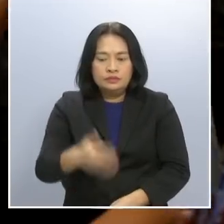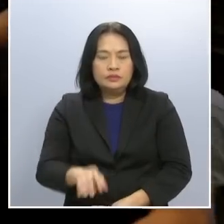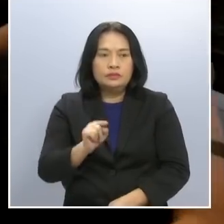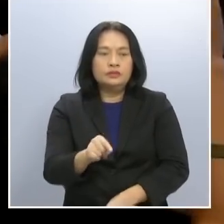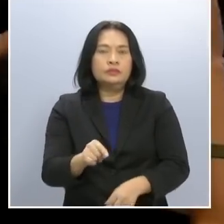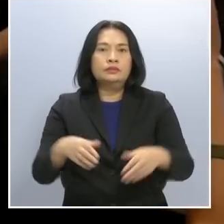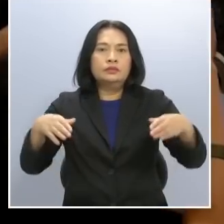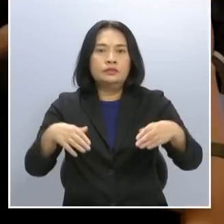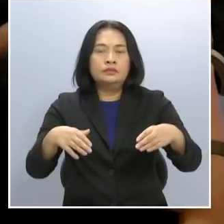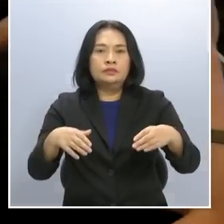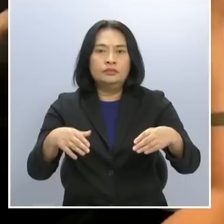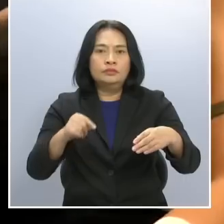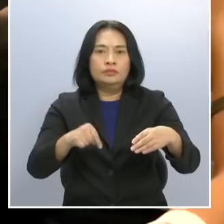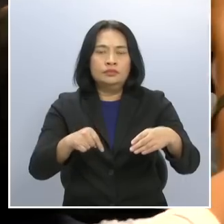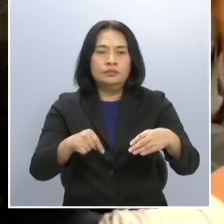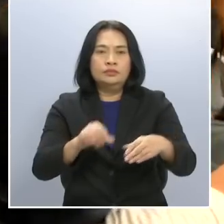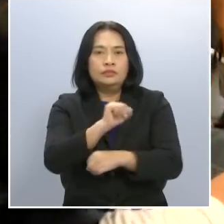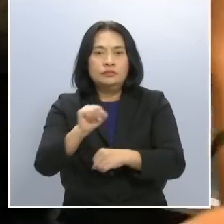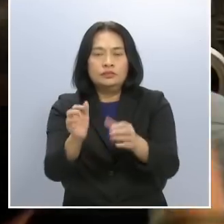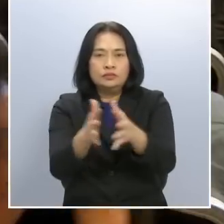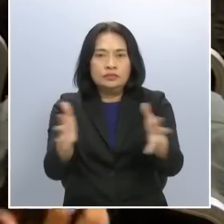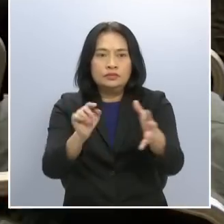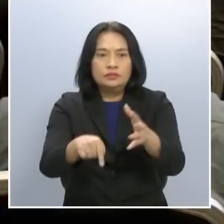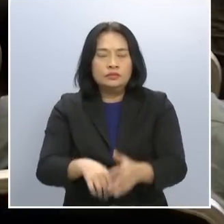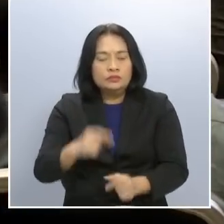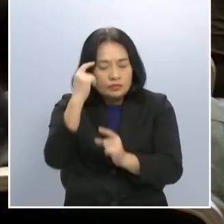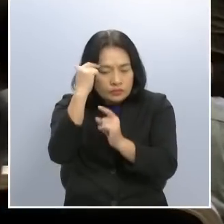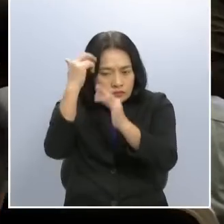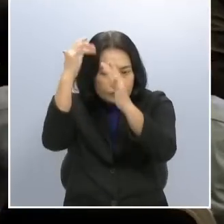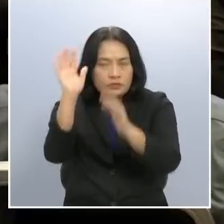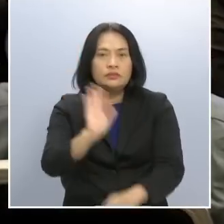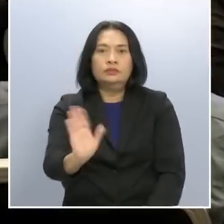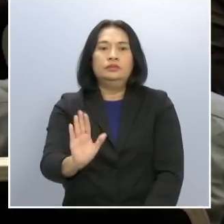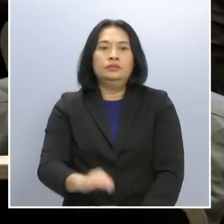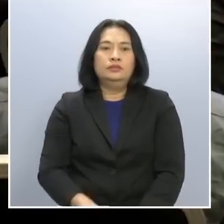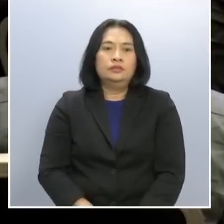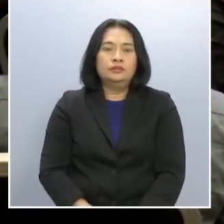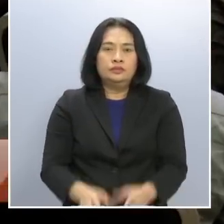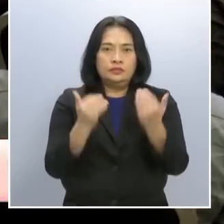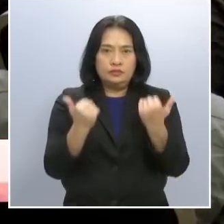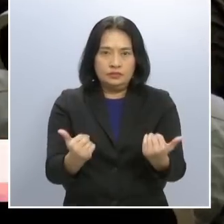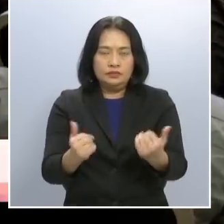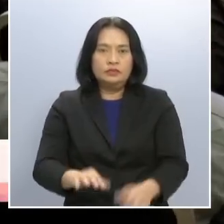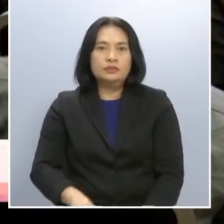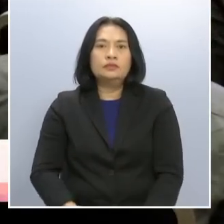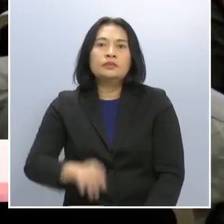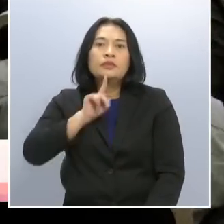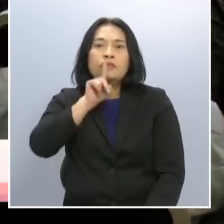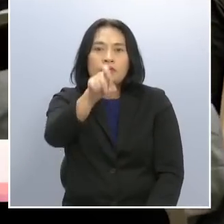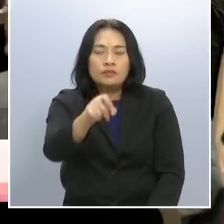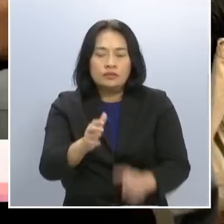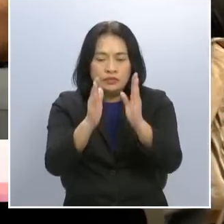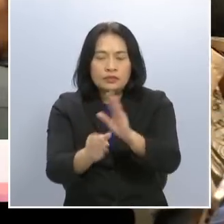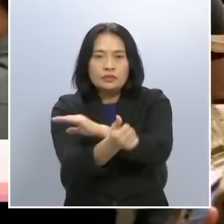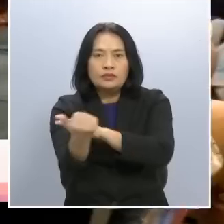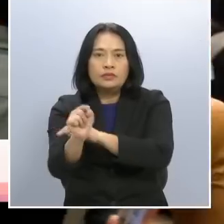าก ค่ะ จะเป็นไปได้ยังไงคืออย่ามโนและตอนนี้เนี่ยสิ่งที่ทำหรือสิ่งที่ถามเนี่ยมันจะทำให้คนอื่นเนี่ยพุ่งเป้า